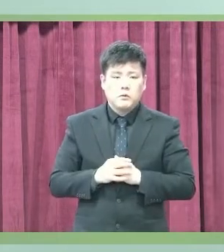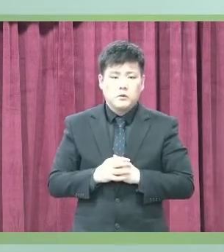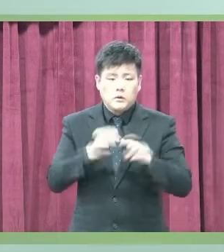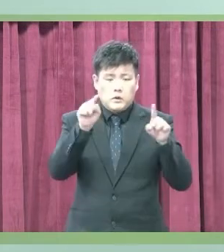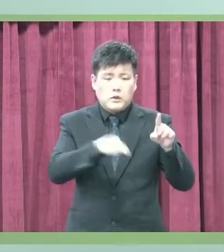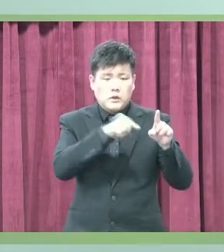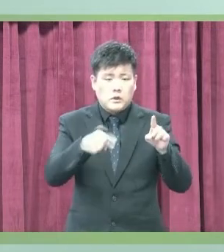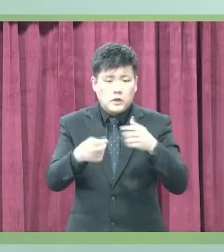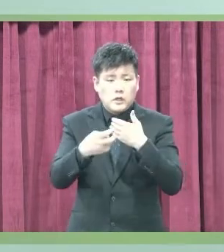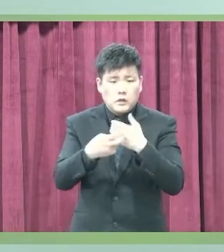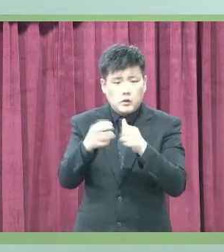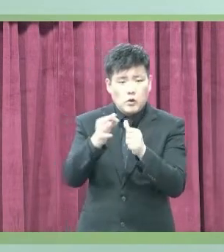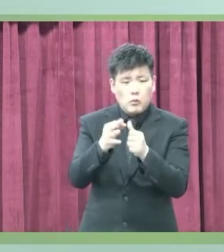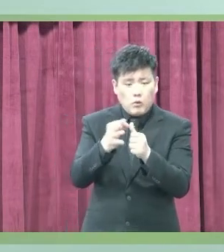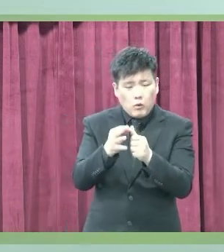약 13만 원으로